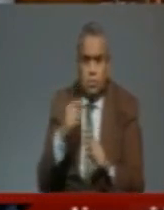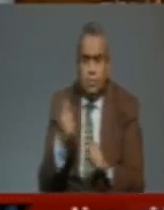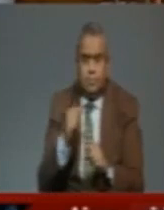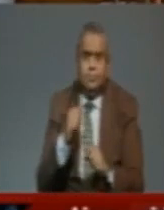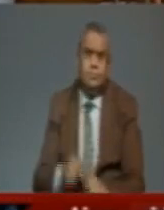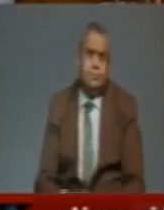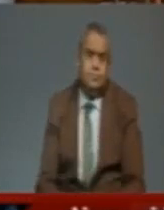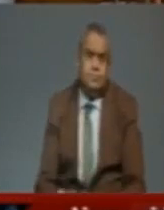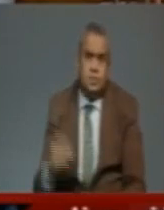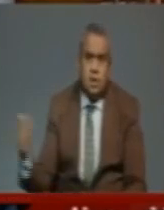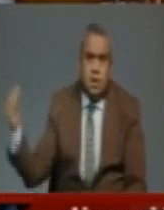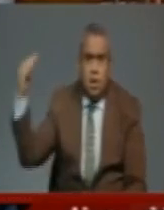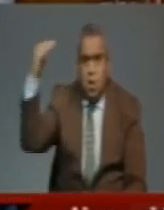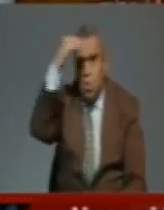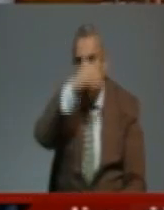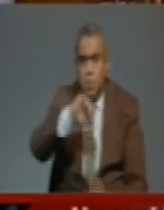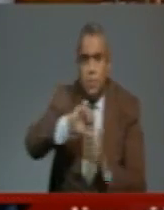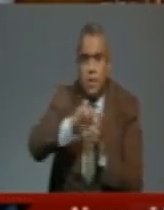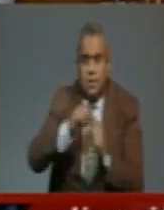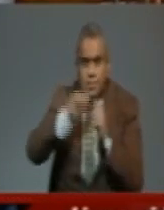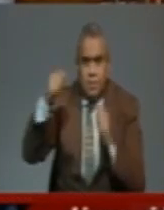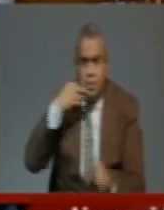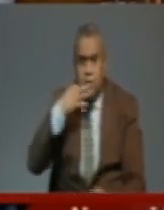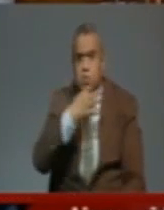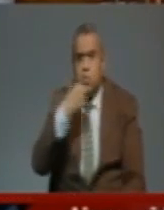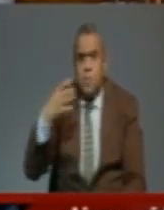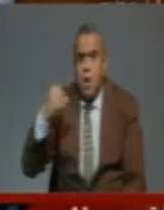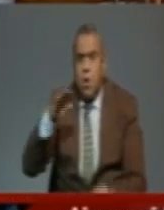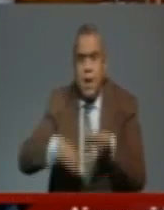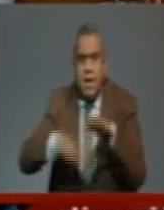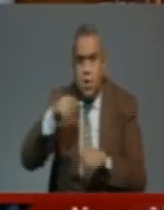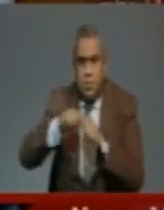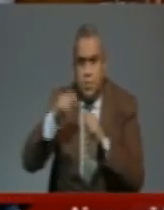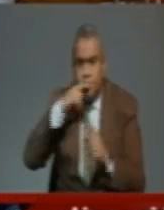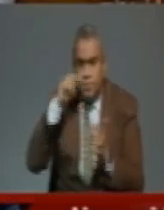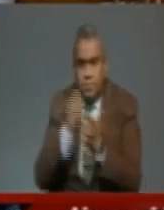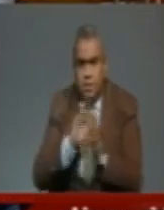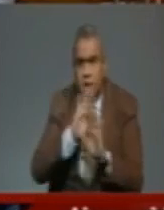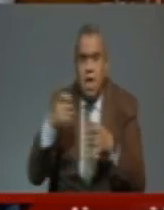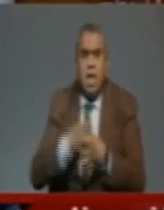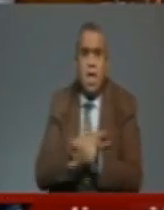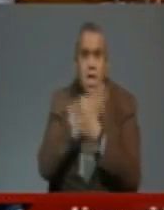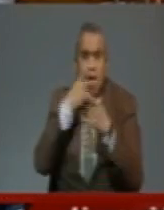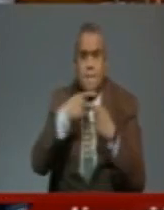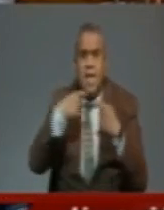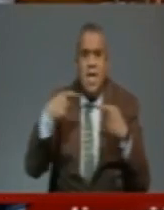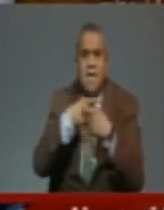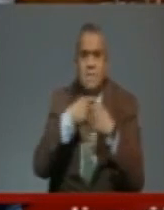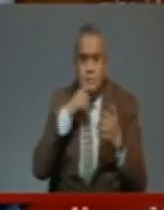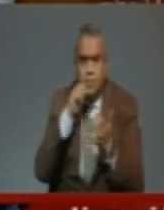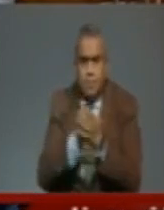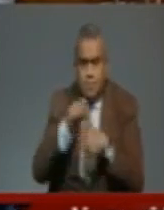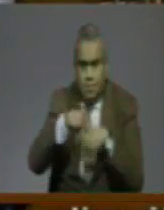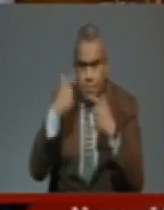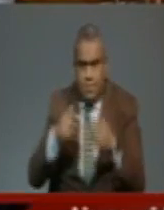كوبري جديد طوله 640 متر خلص بنسبه 100% عشان يمكننا ان نعدي القطر من